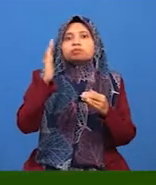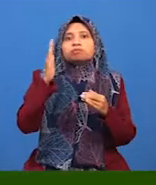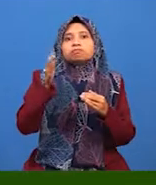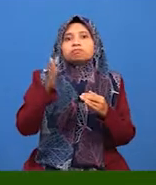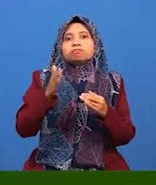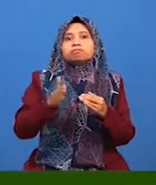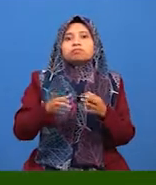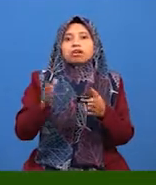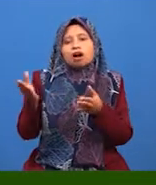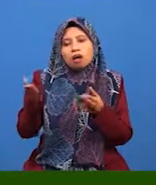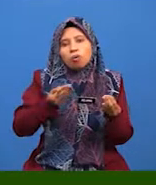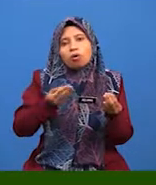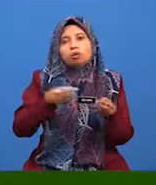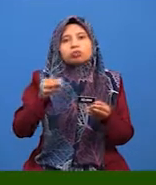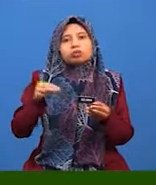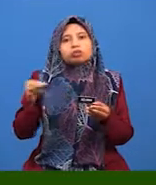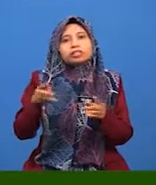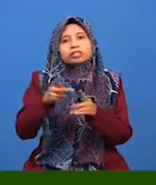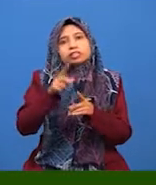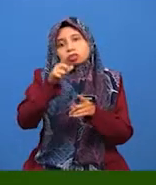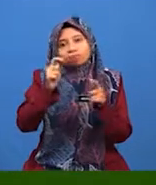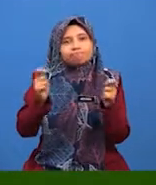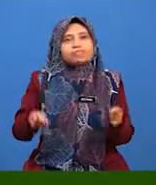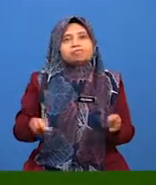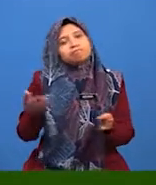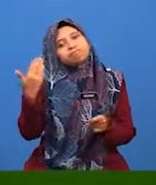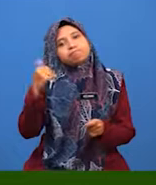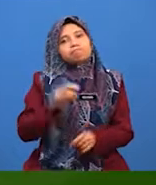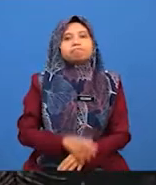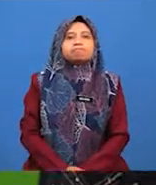ingin mengajak murid-murid ke satu tempat. Mari.